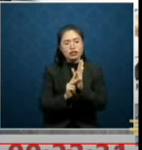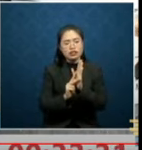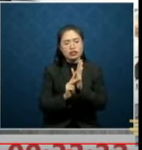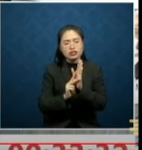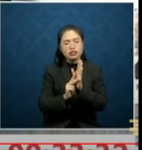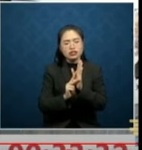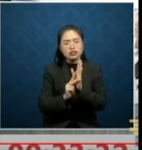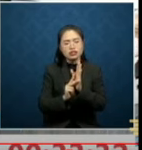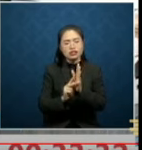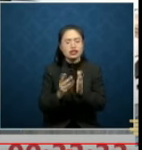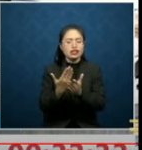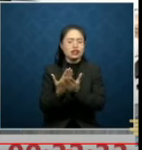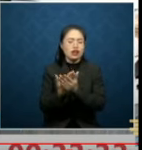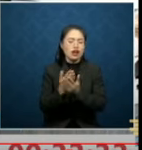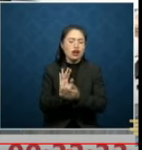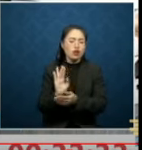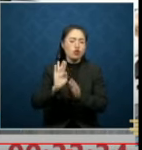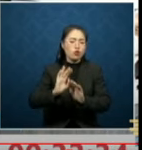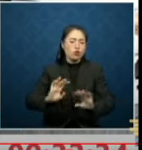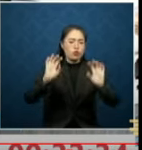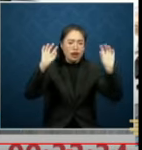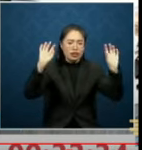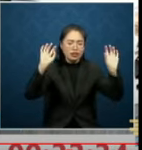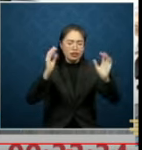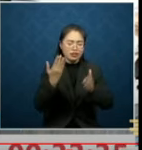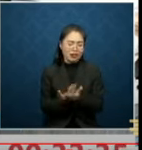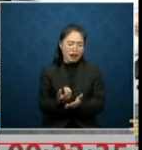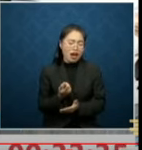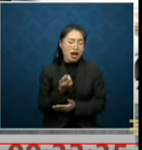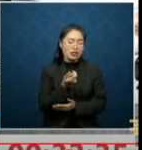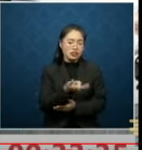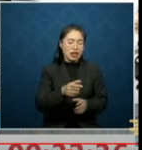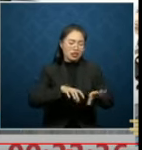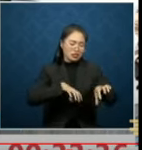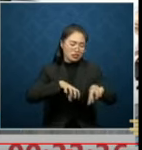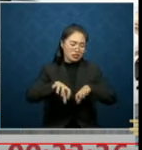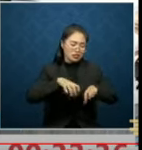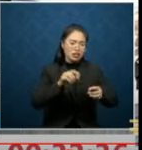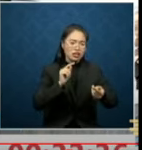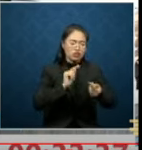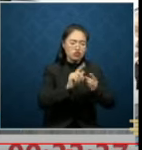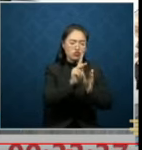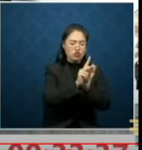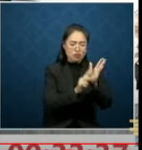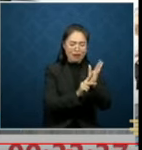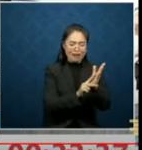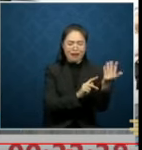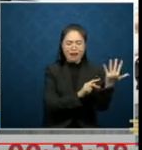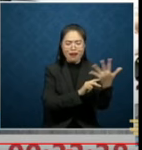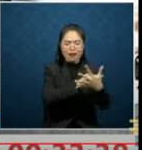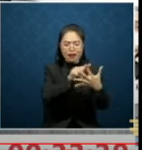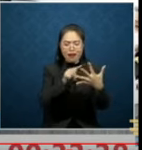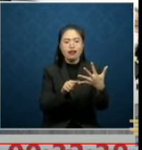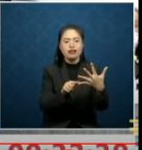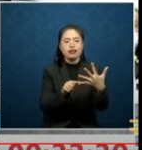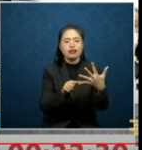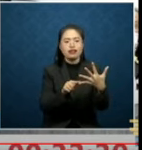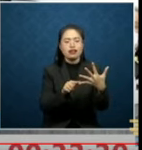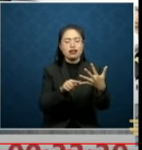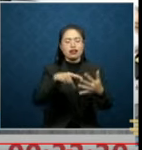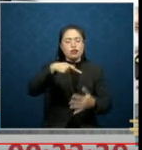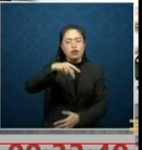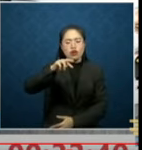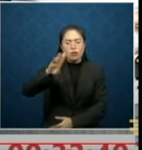ของการคลังของรัฐการจ่ายเงินแผ่นดินจะต้องอยู่ในกรอบของกฎหมาย5ฉบับเท่านั้นเพราะฉะนั้นพ.ร.บ.